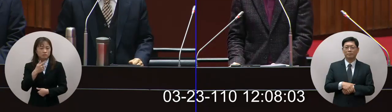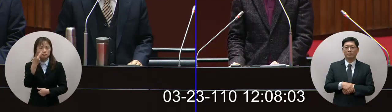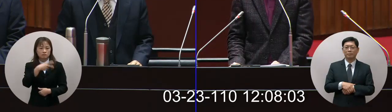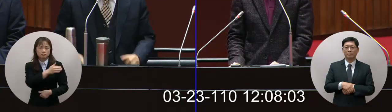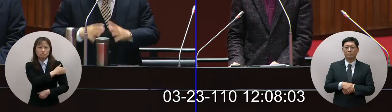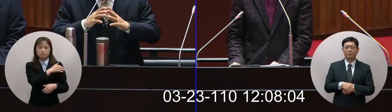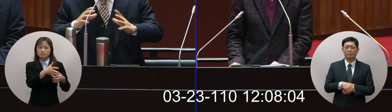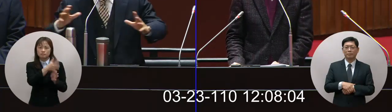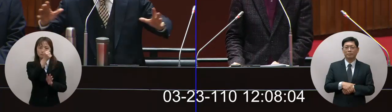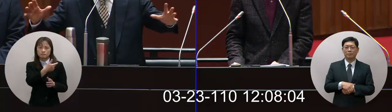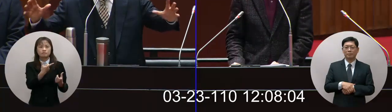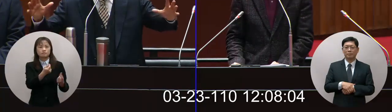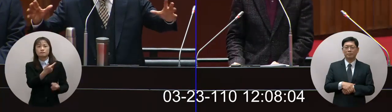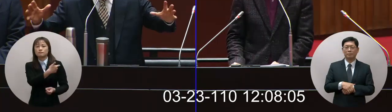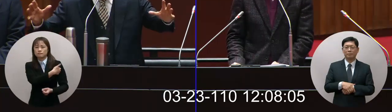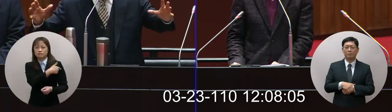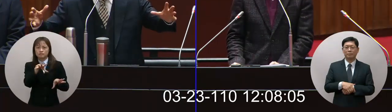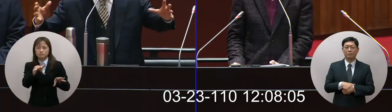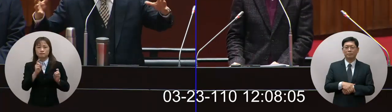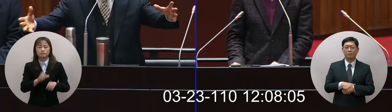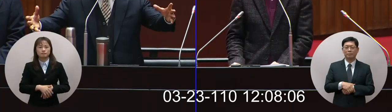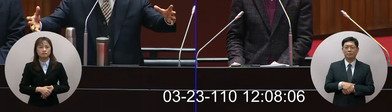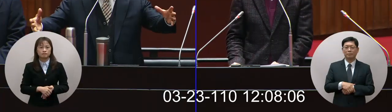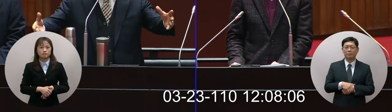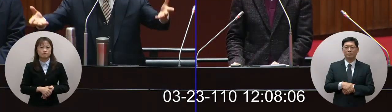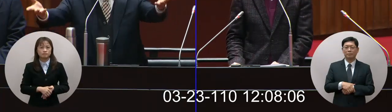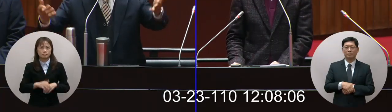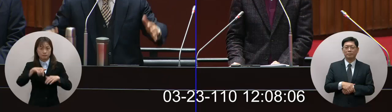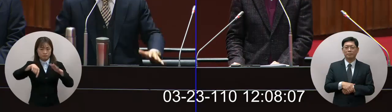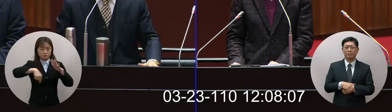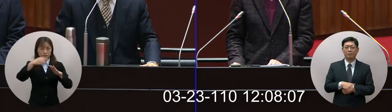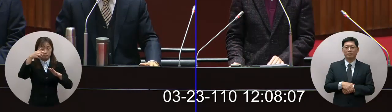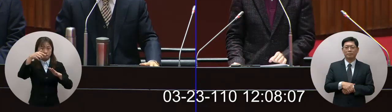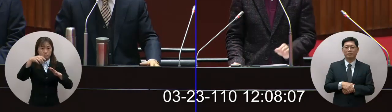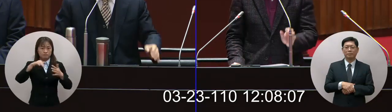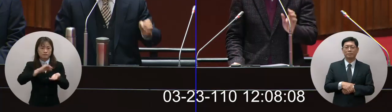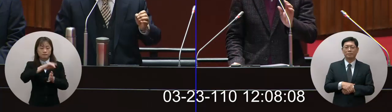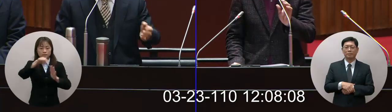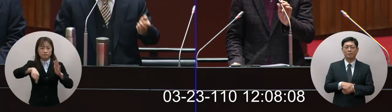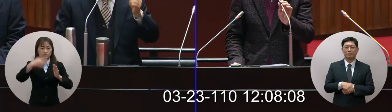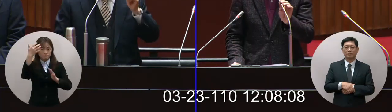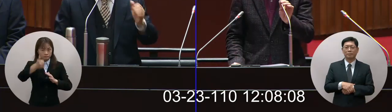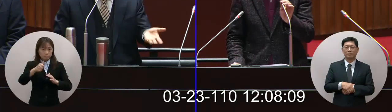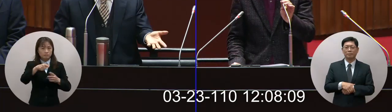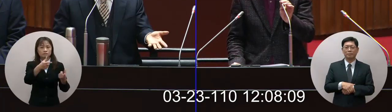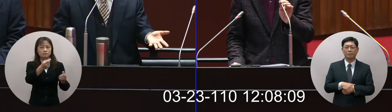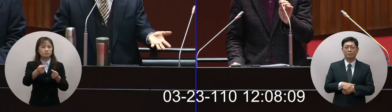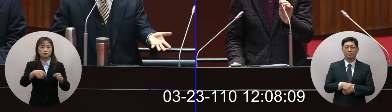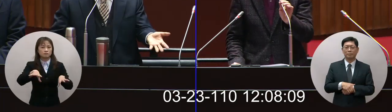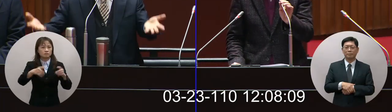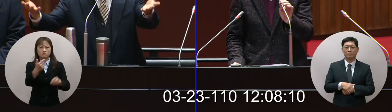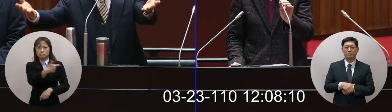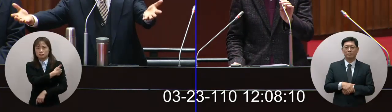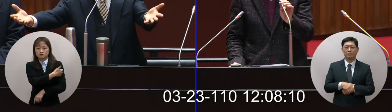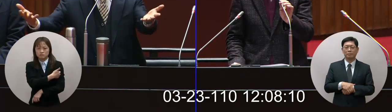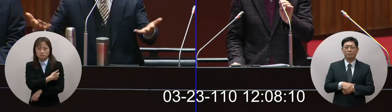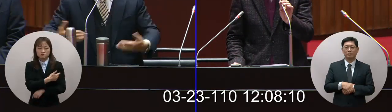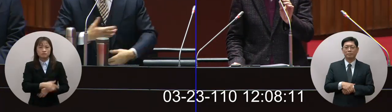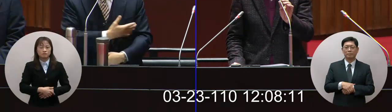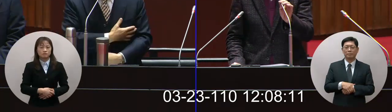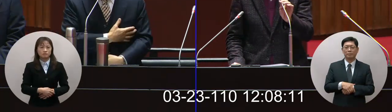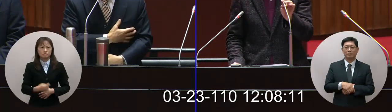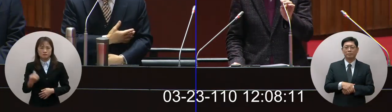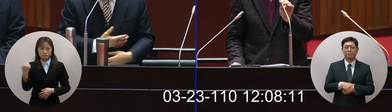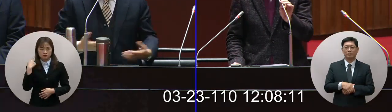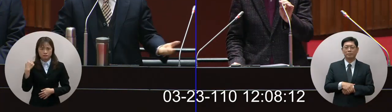也率先施打，各施打医院的院长也都率先施打。那国人同胞也都看，从昨天